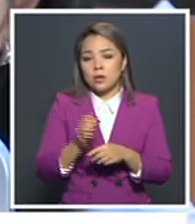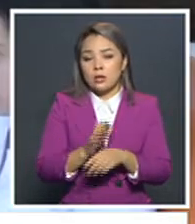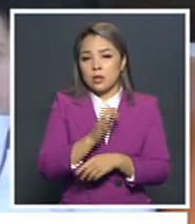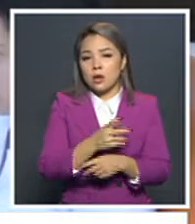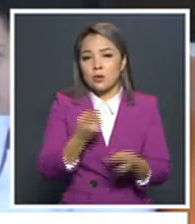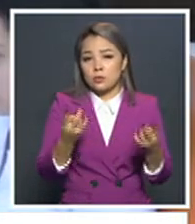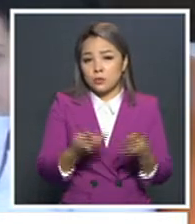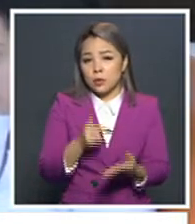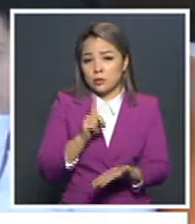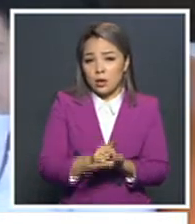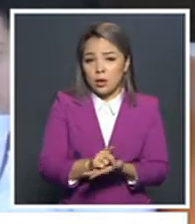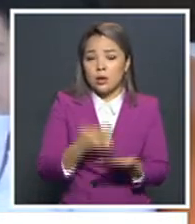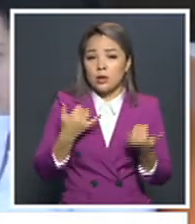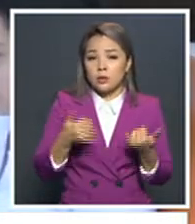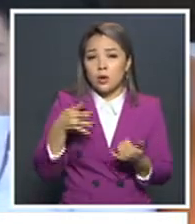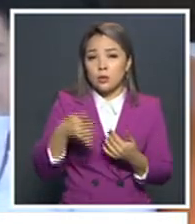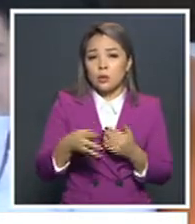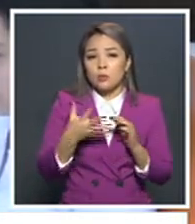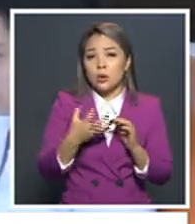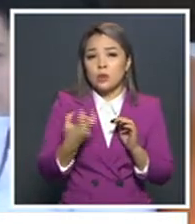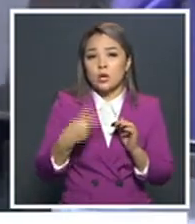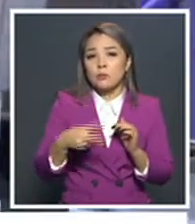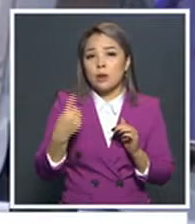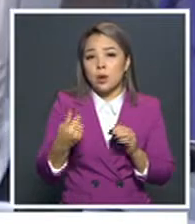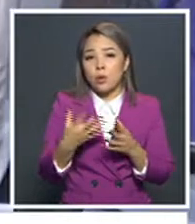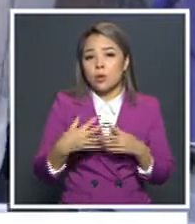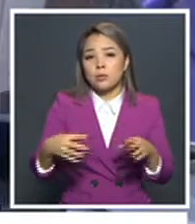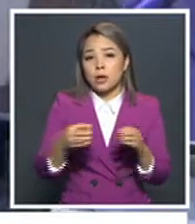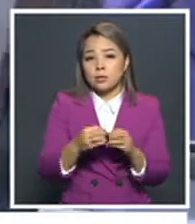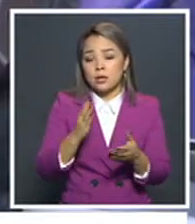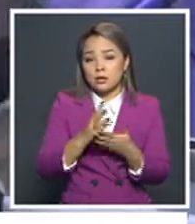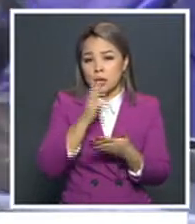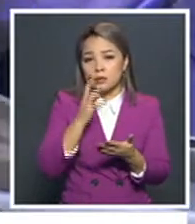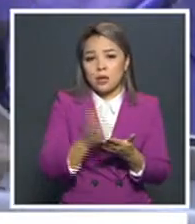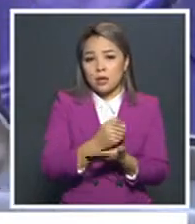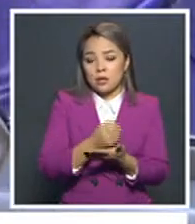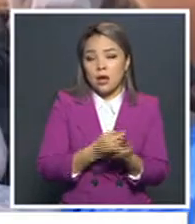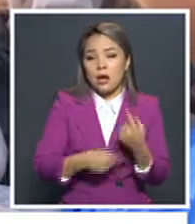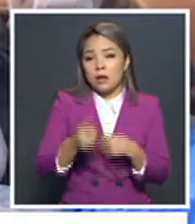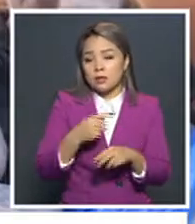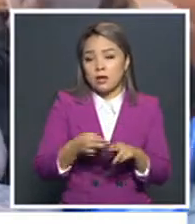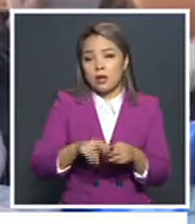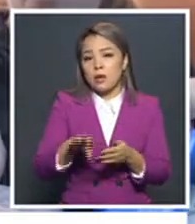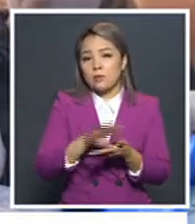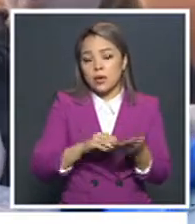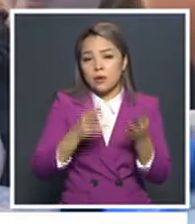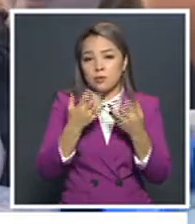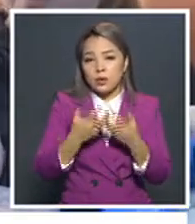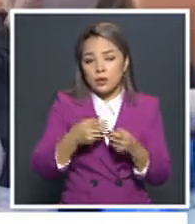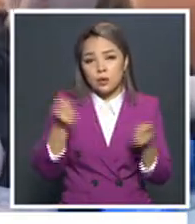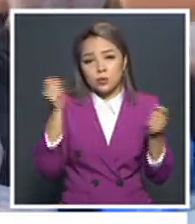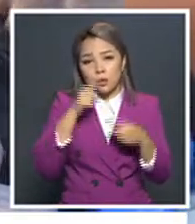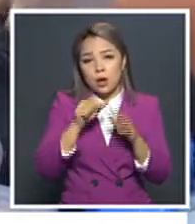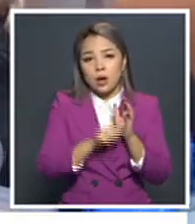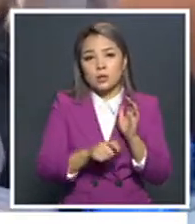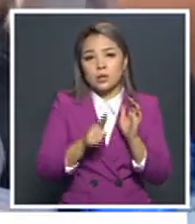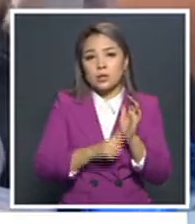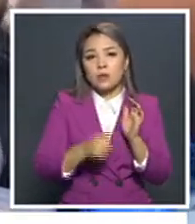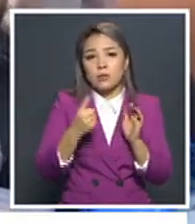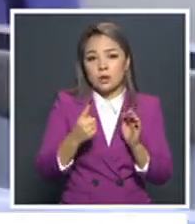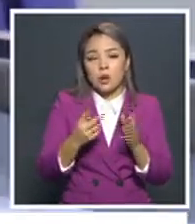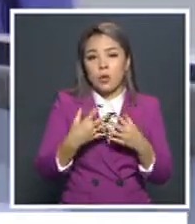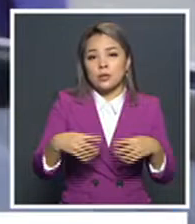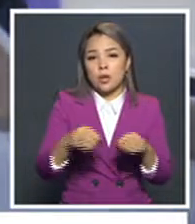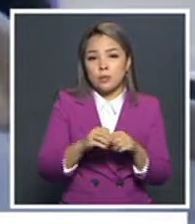болды. Сондай-ақ қазір 4521 отбасының табысы қайта есептеліп жатыр. Тағы 671 отбасыға